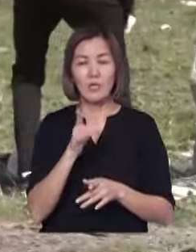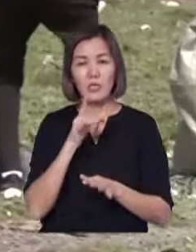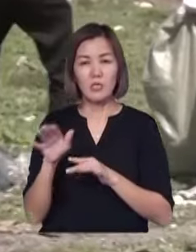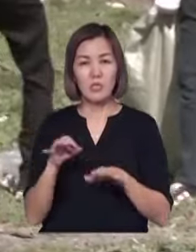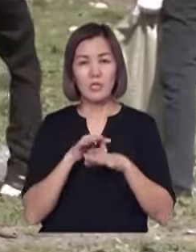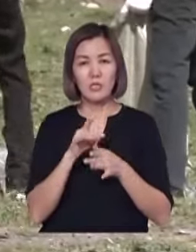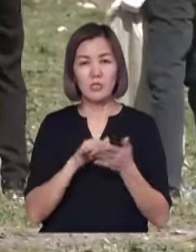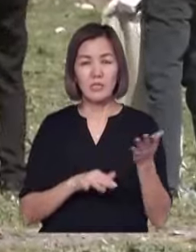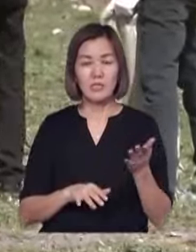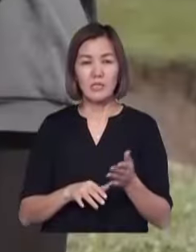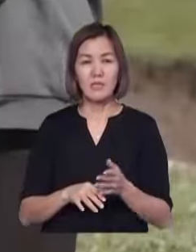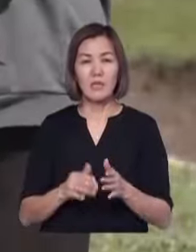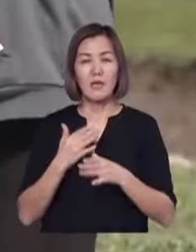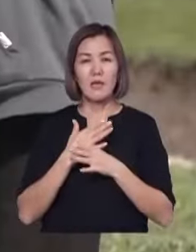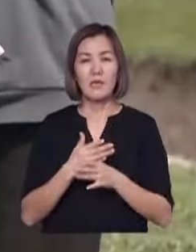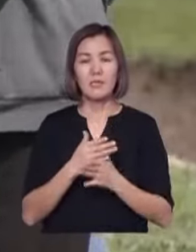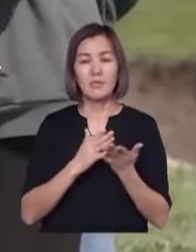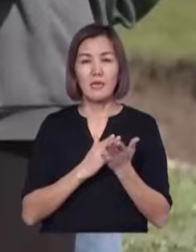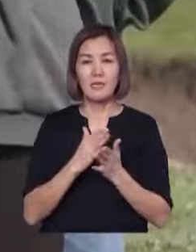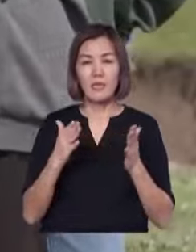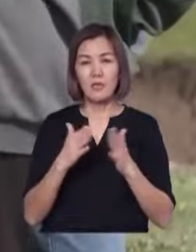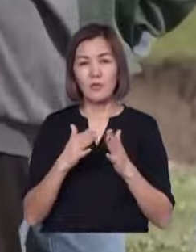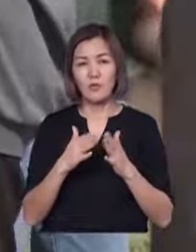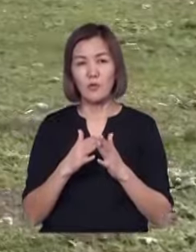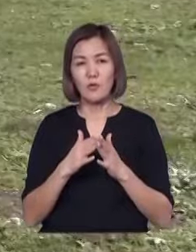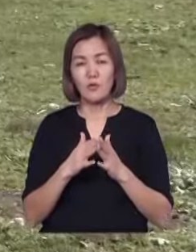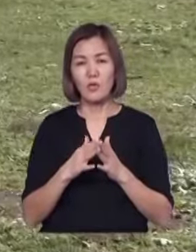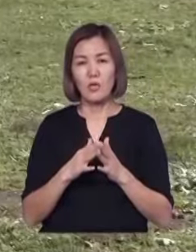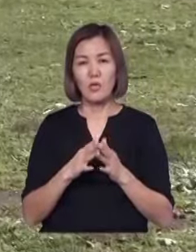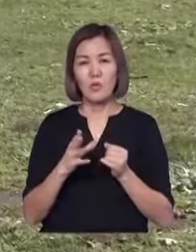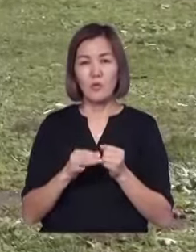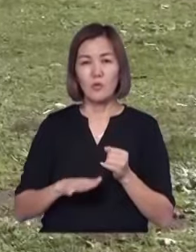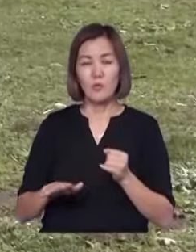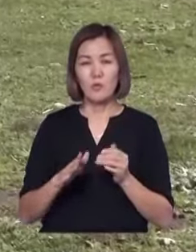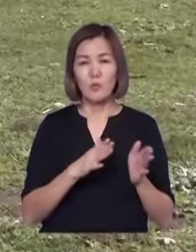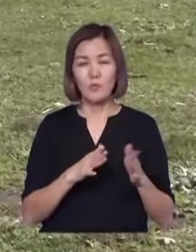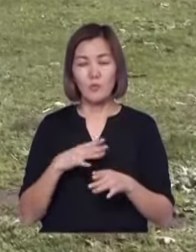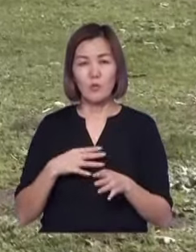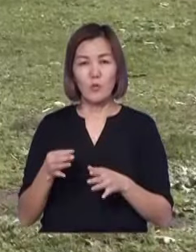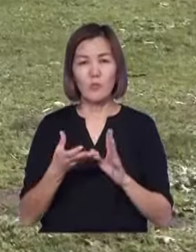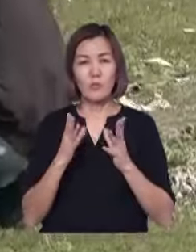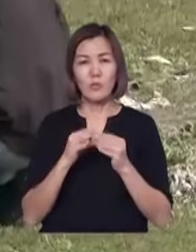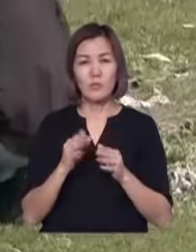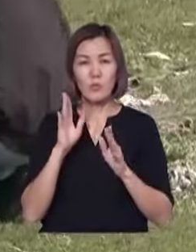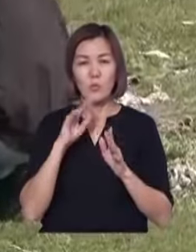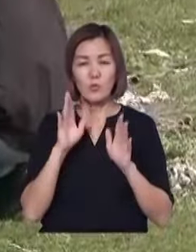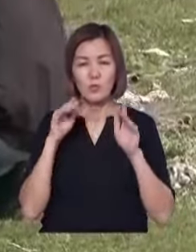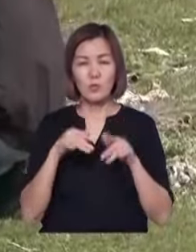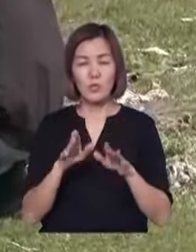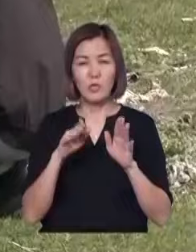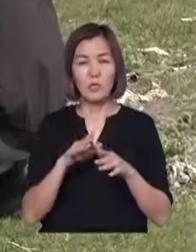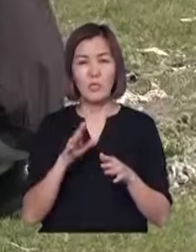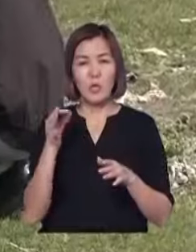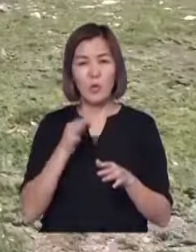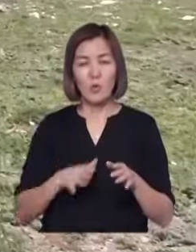легі жалғаспақ. Аясында ардагерлер үйімен аулаларын ретке келтіреді. Сондай-ақ облыс аумағындағы өзен көл жағалаулары